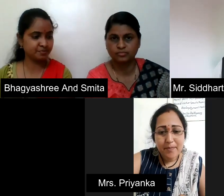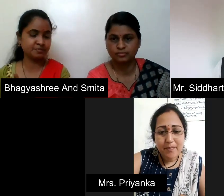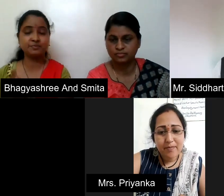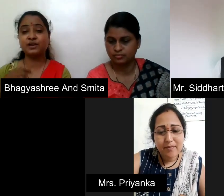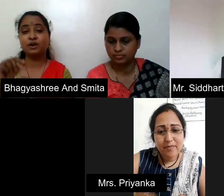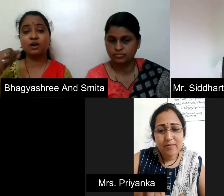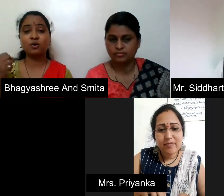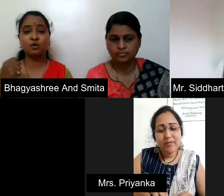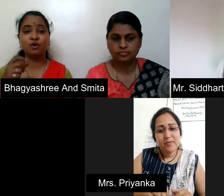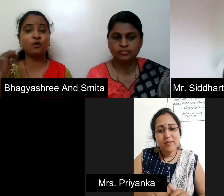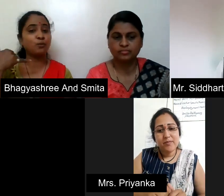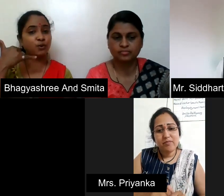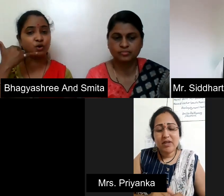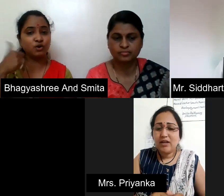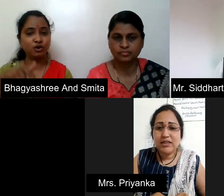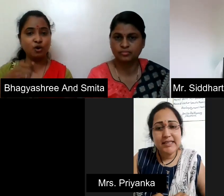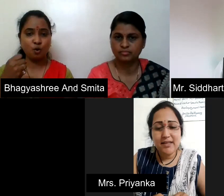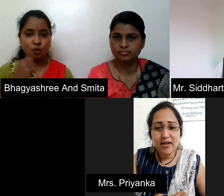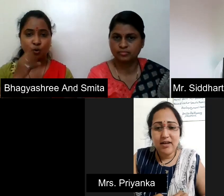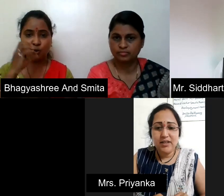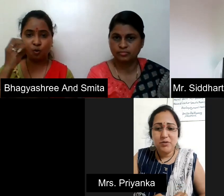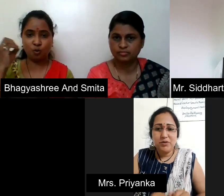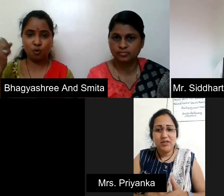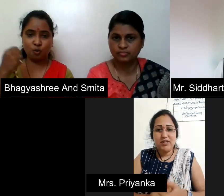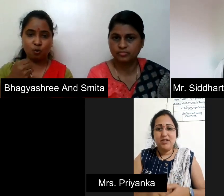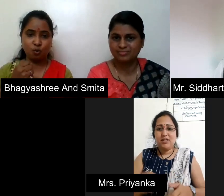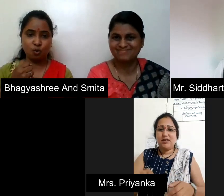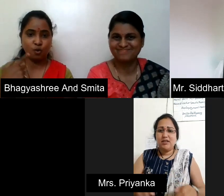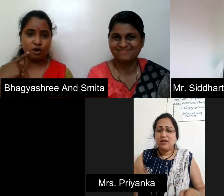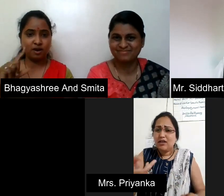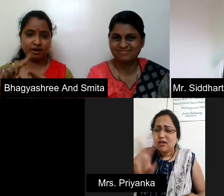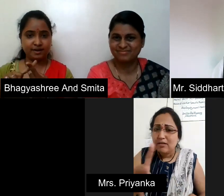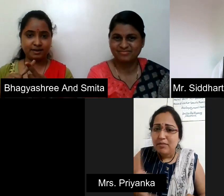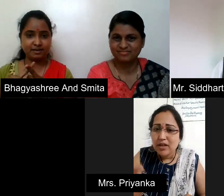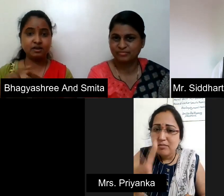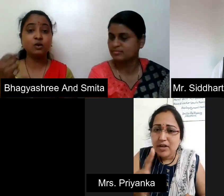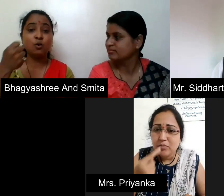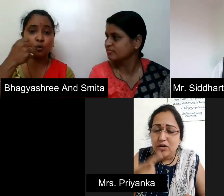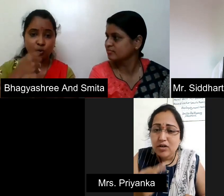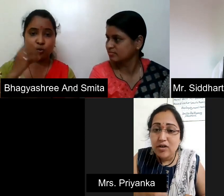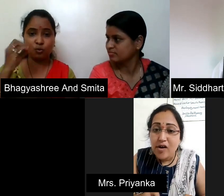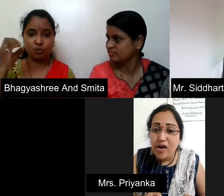बड़ा बड़ा अच्छा होगा। जी सर, कर लेती हूँ जी। बताइए भाग्यश्री जी।